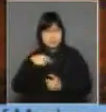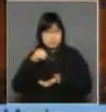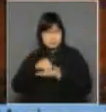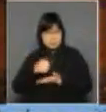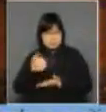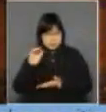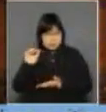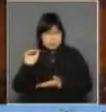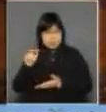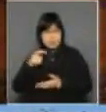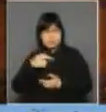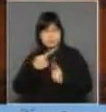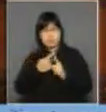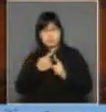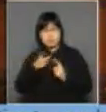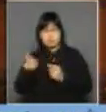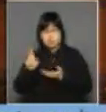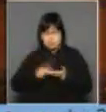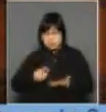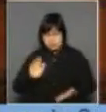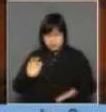可以令到市民信服嗎？